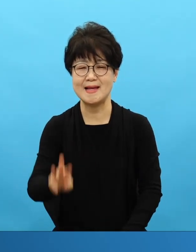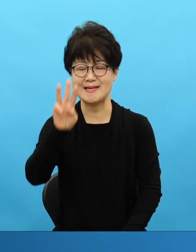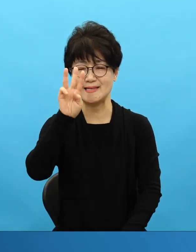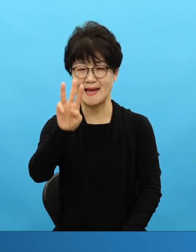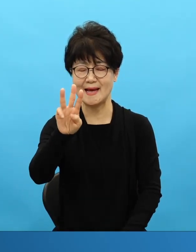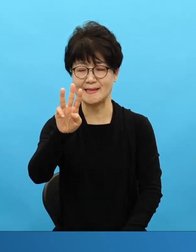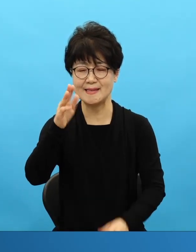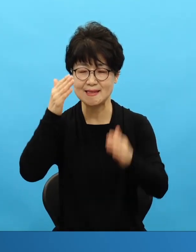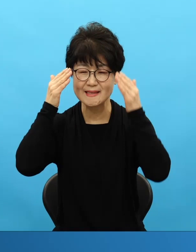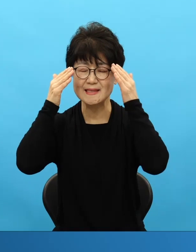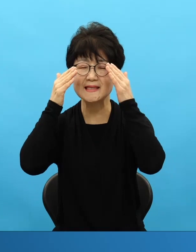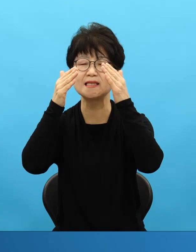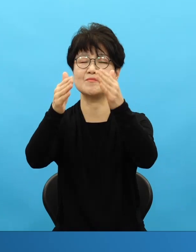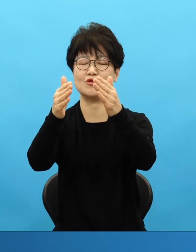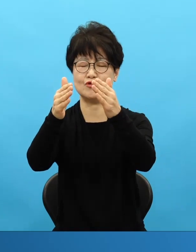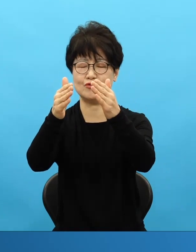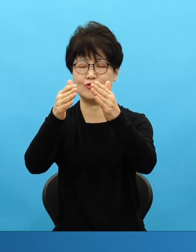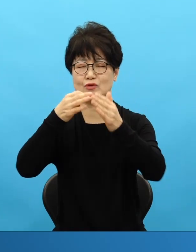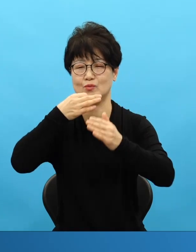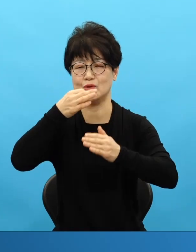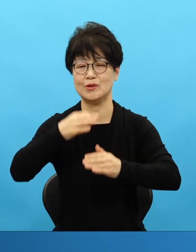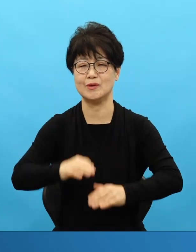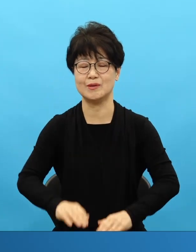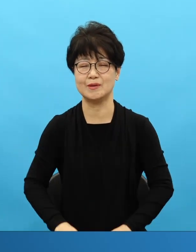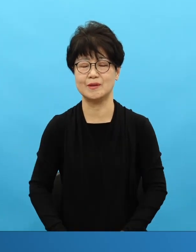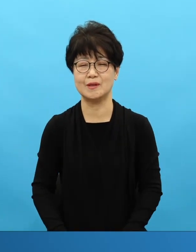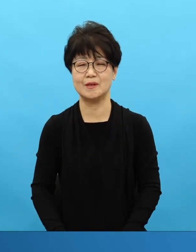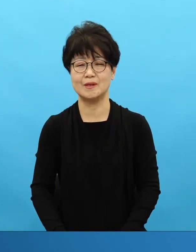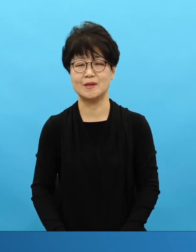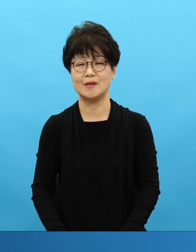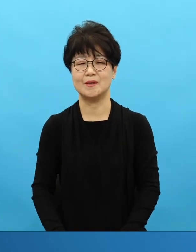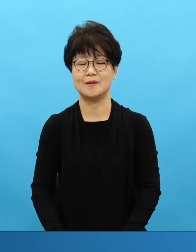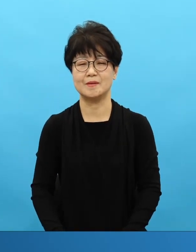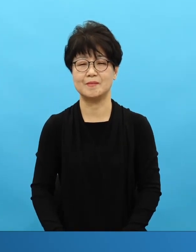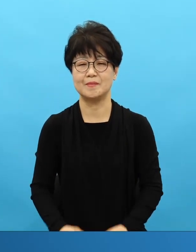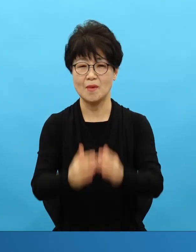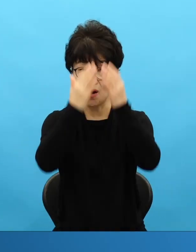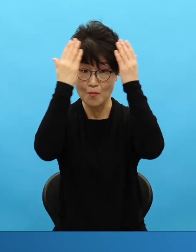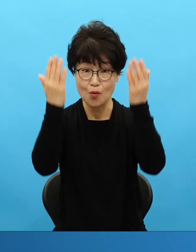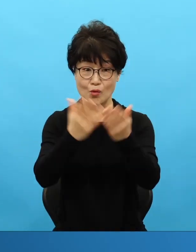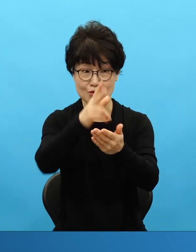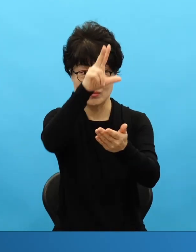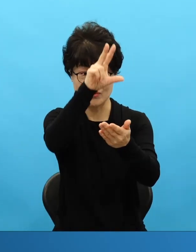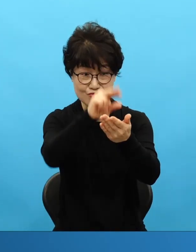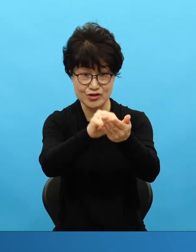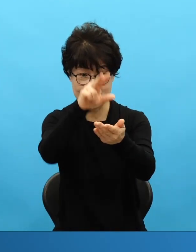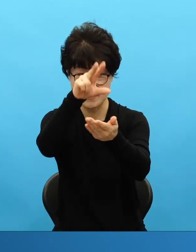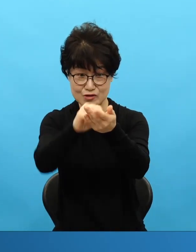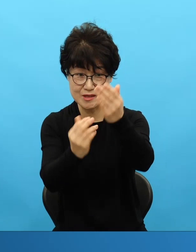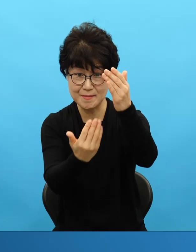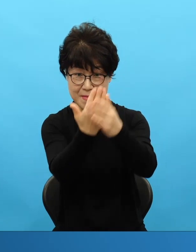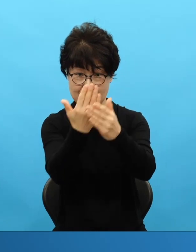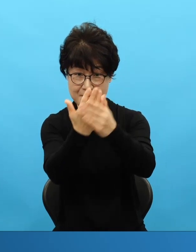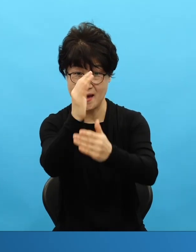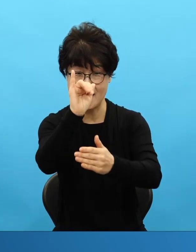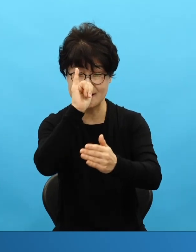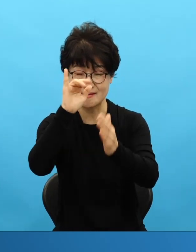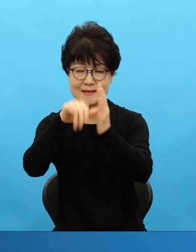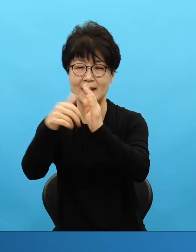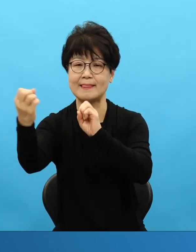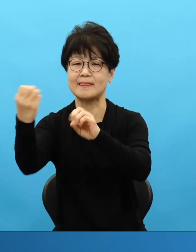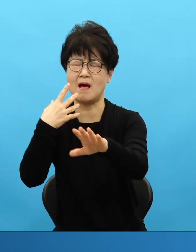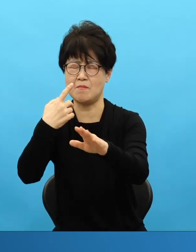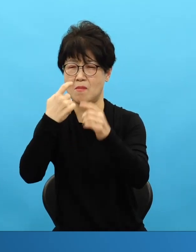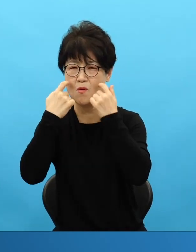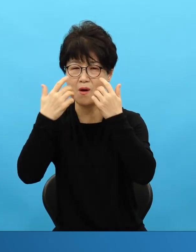call the three concentrations. 모든 문제 속에는 답이 있습니다. In every problem, there is an answer. 찾는 게